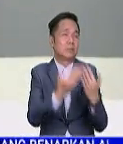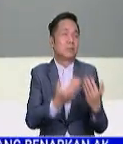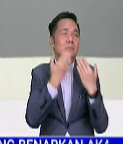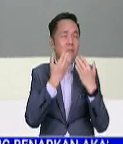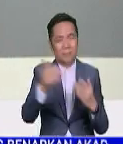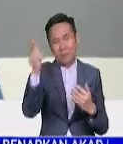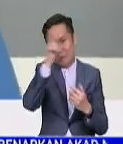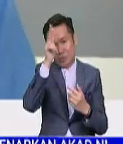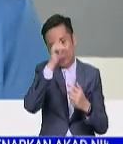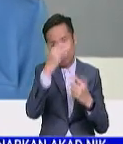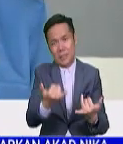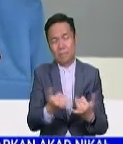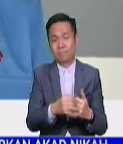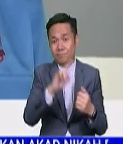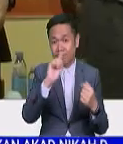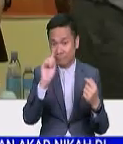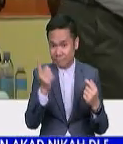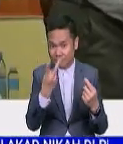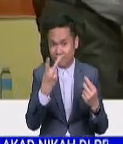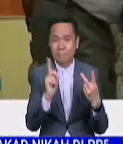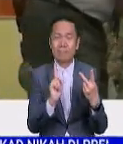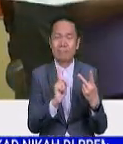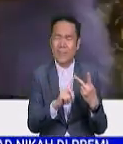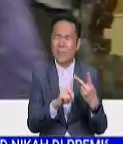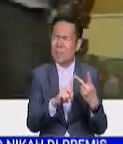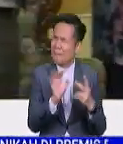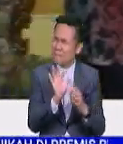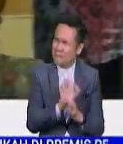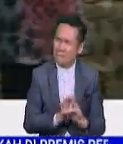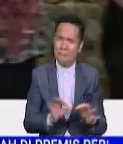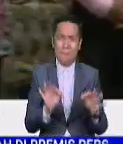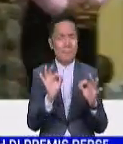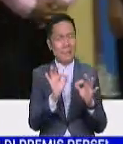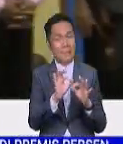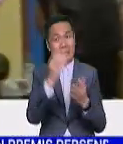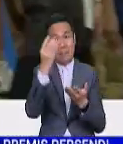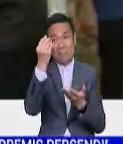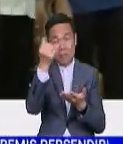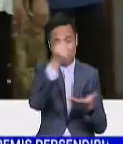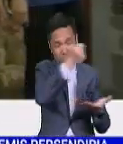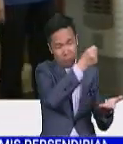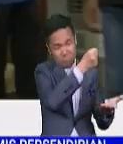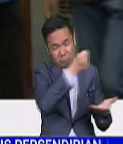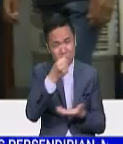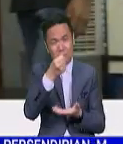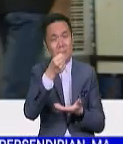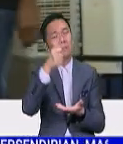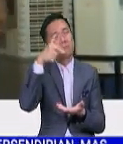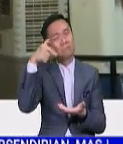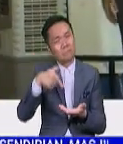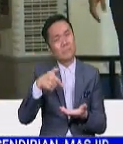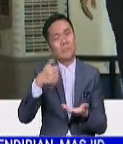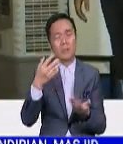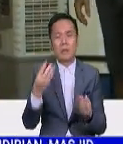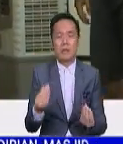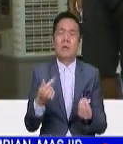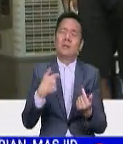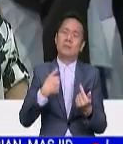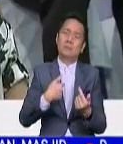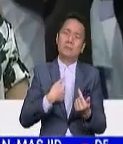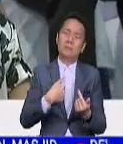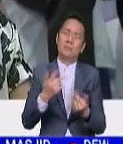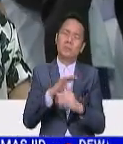yang sekarang ini dan satu lagi yang paling Ustad peruntukkan itu yang dihubungkan kami seluruh warga